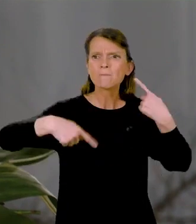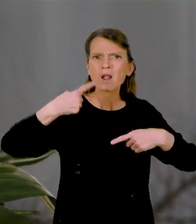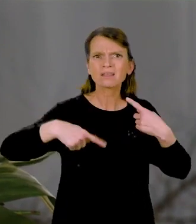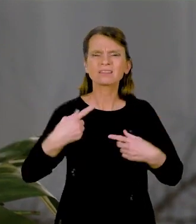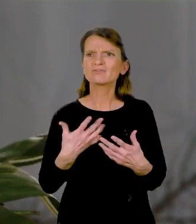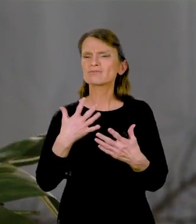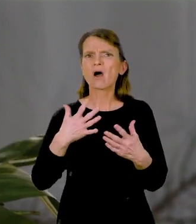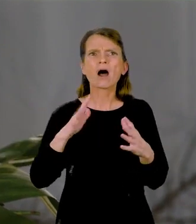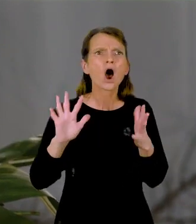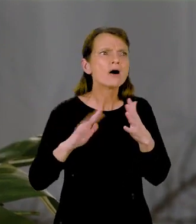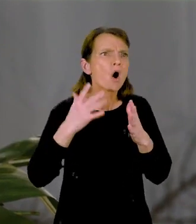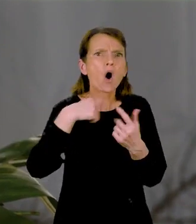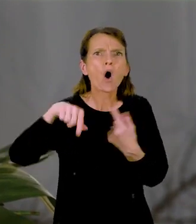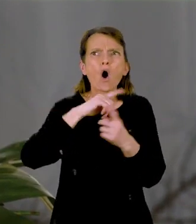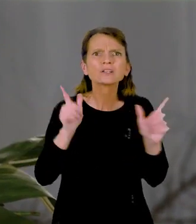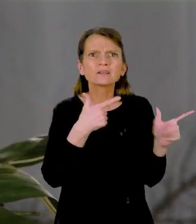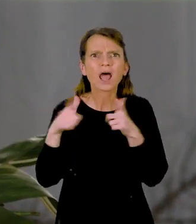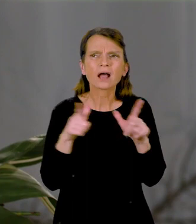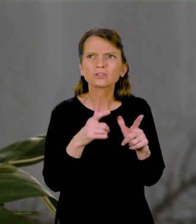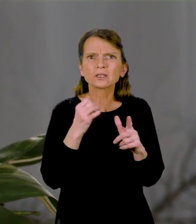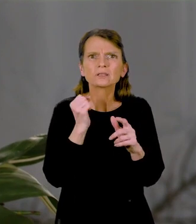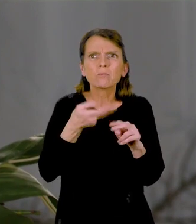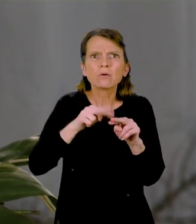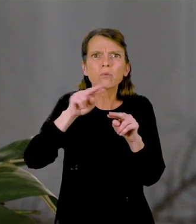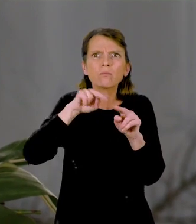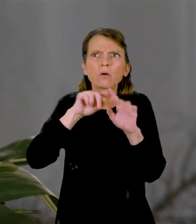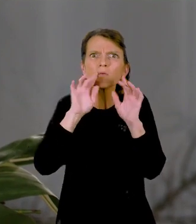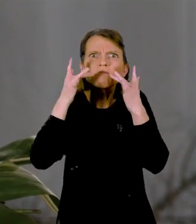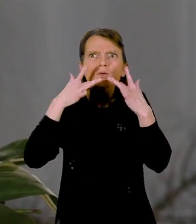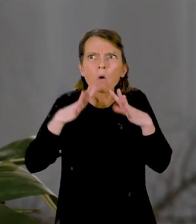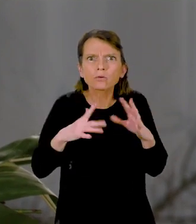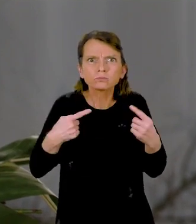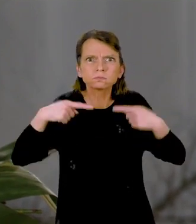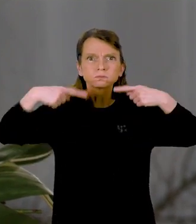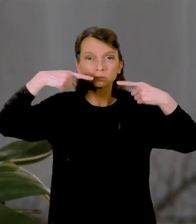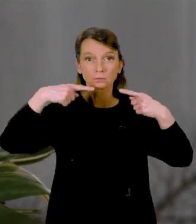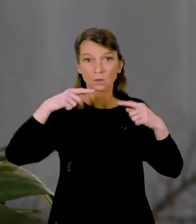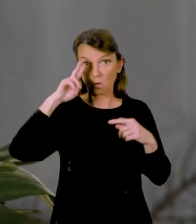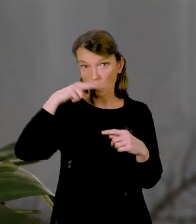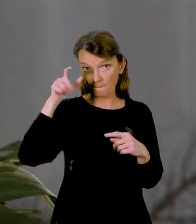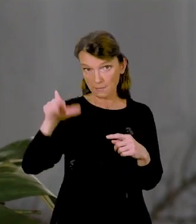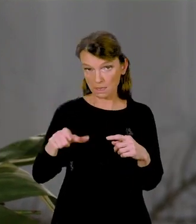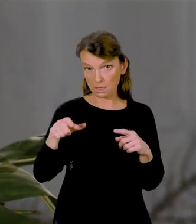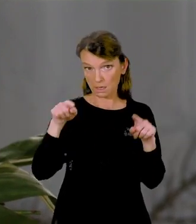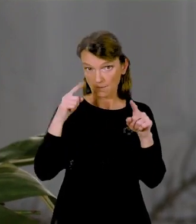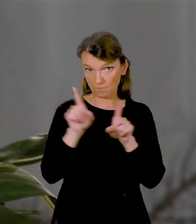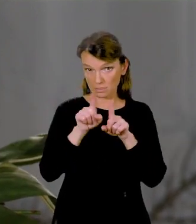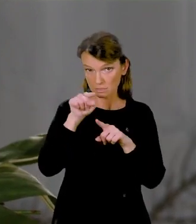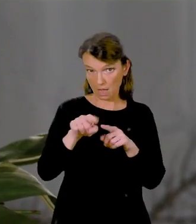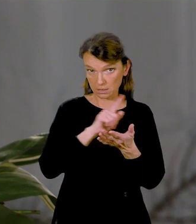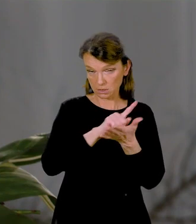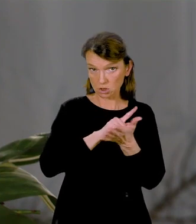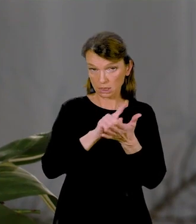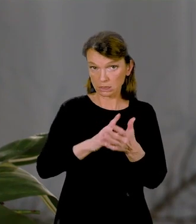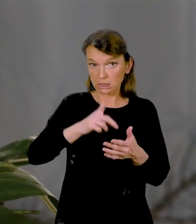politično ozračje, ki se pregreva iz dneva v dan. Umetnik, ki je v takih časih tiho,